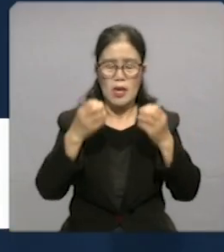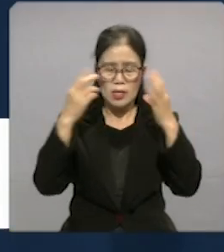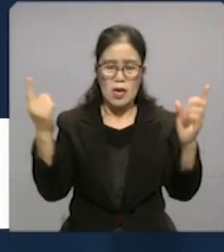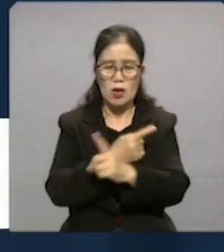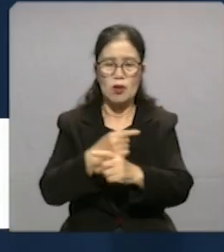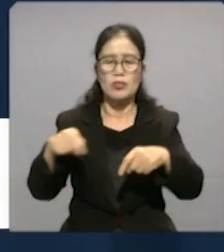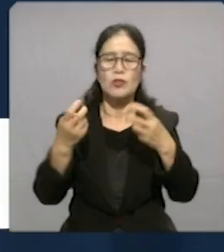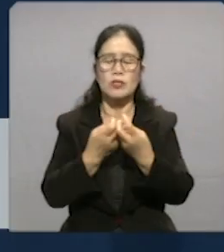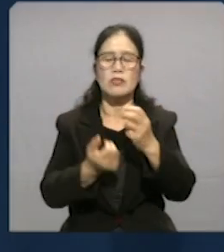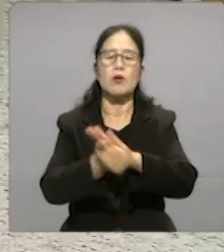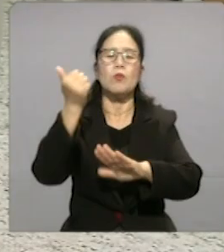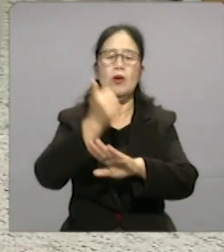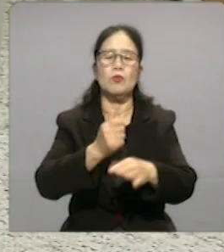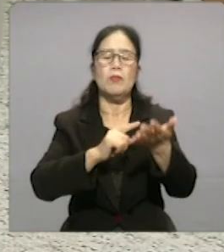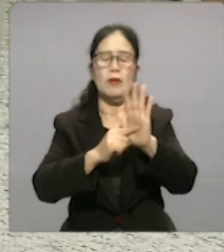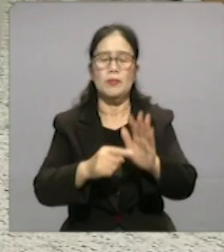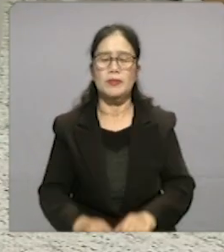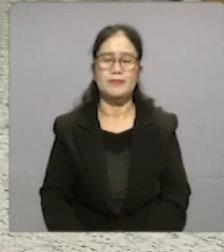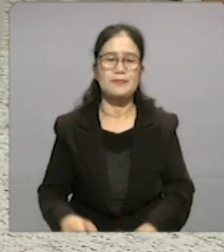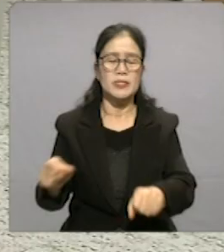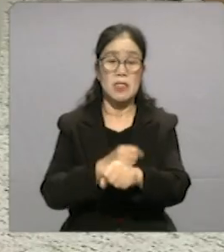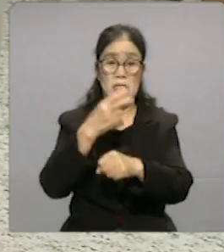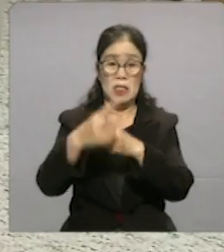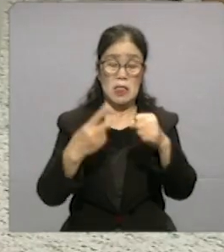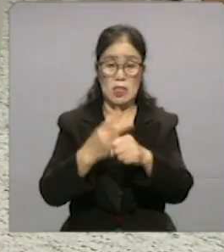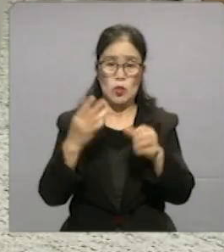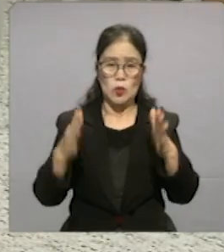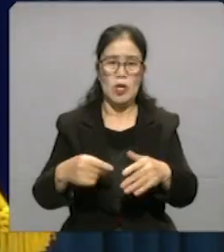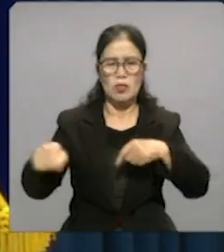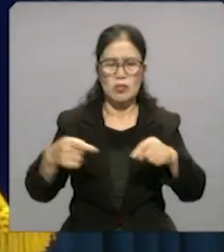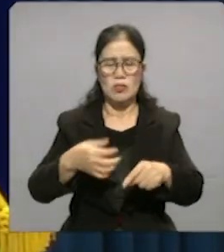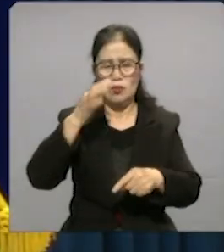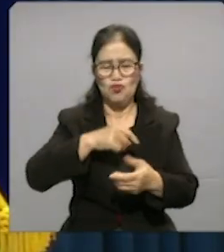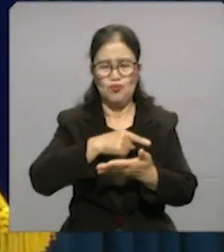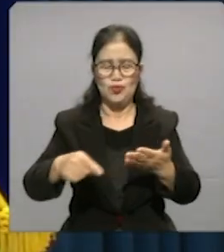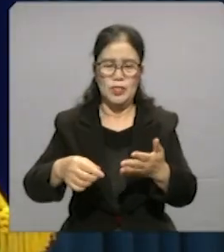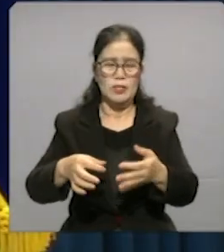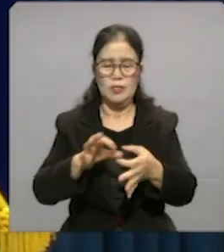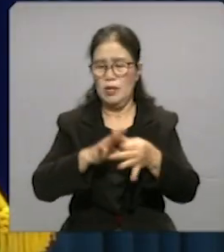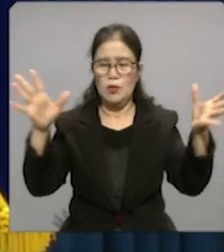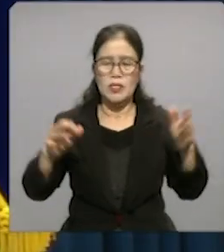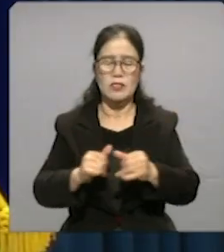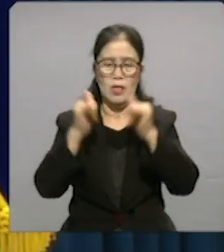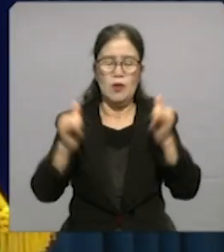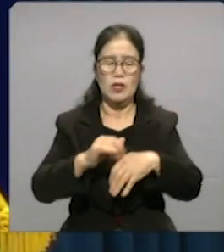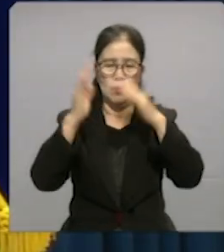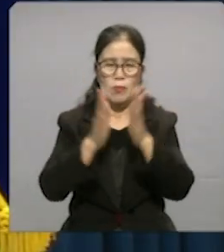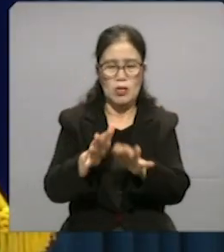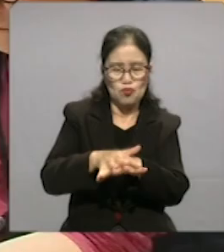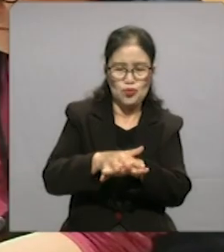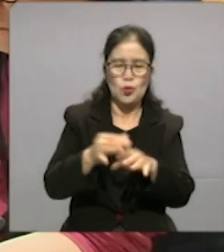성과로 발표했습니다. 특히 지난 2년 반 정치적 유불리를 따지지 않고 사회 전반의